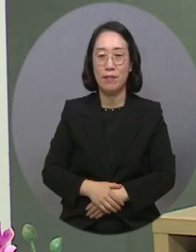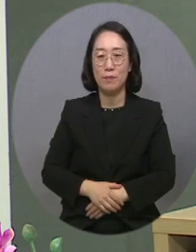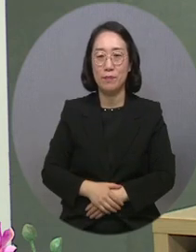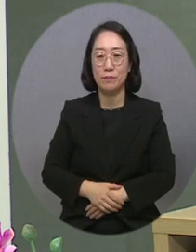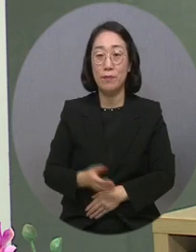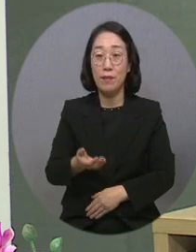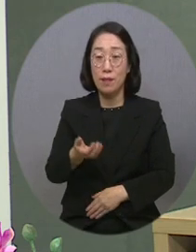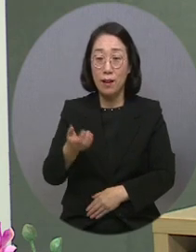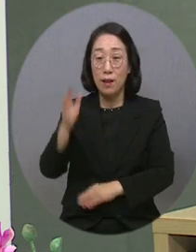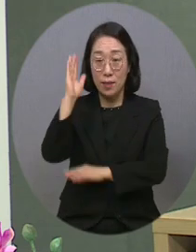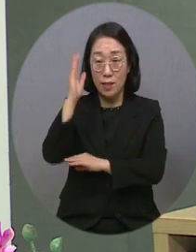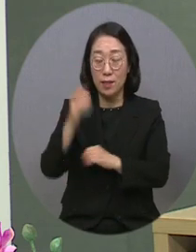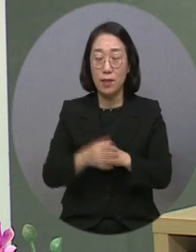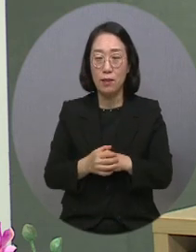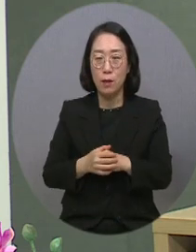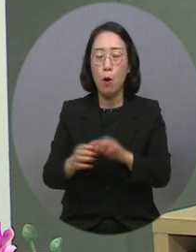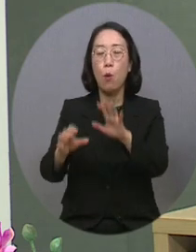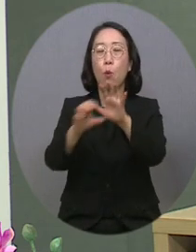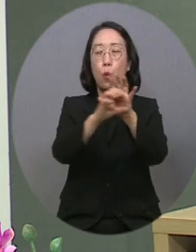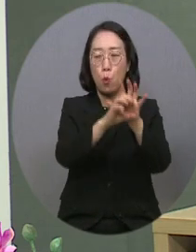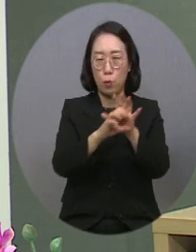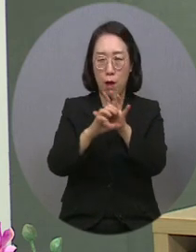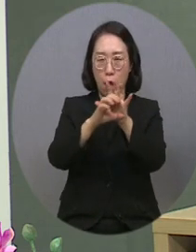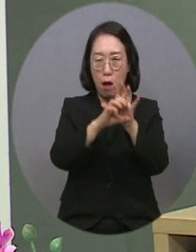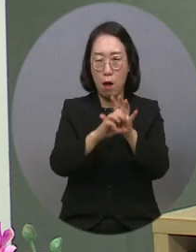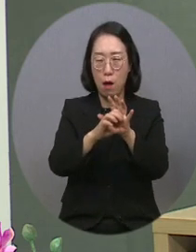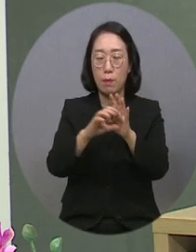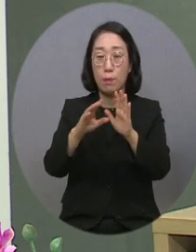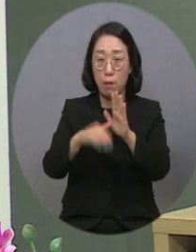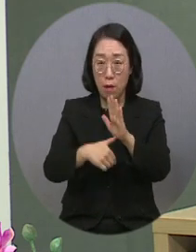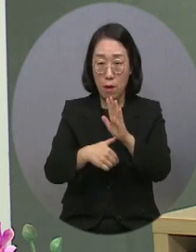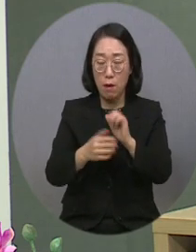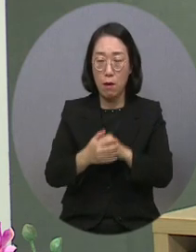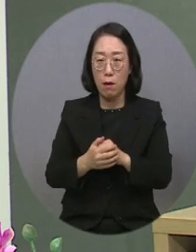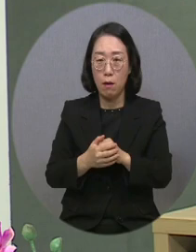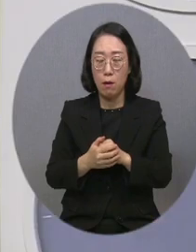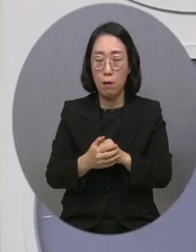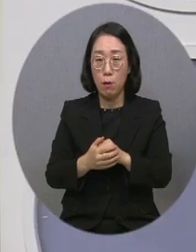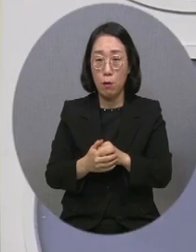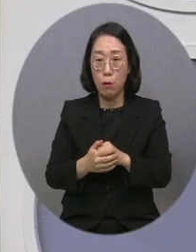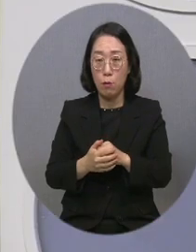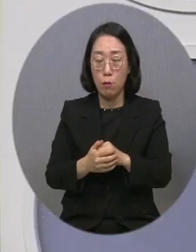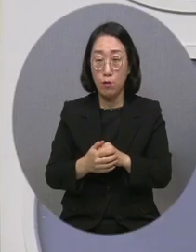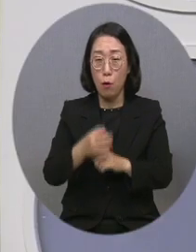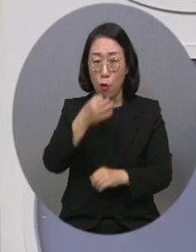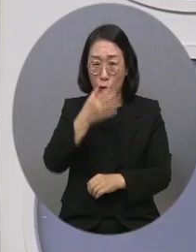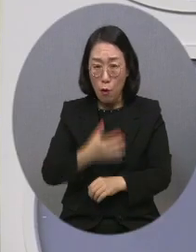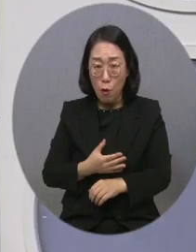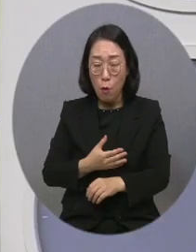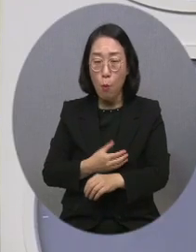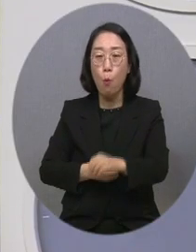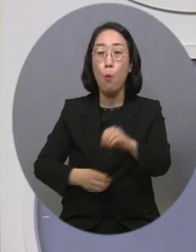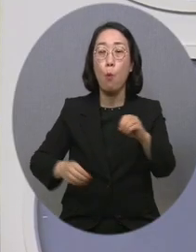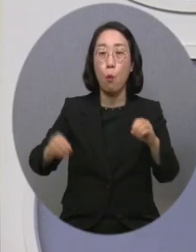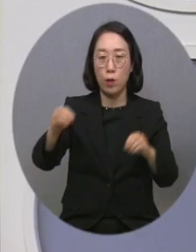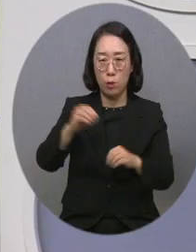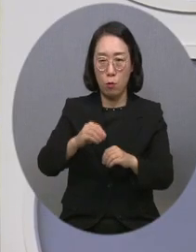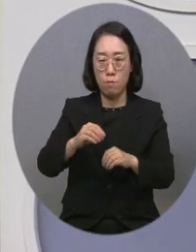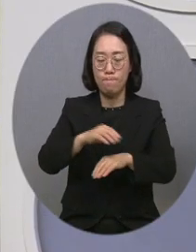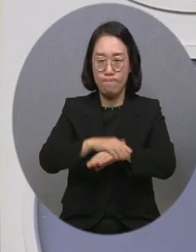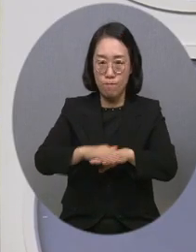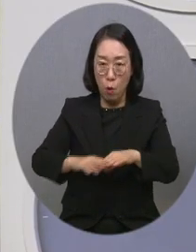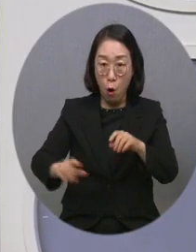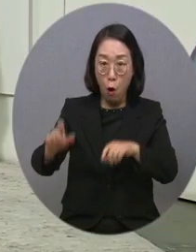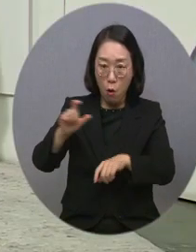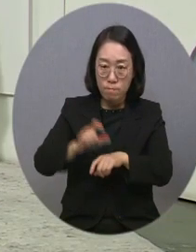아까도 말씀하셨지만 코로나 시대가 됐는데도 오히려 이런 재난에 우리가 극복을 해야겠다 해서